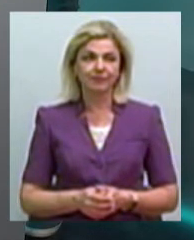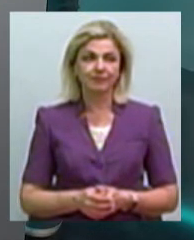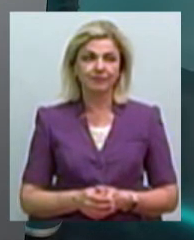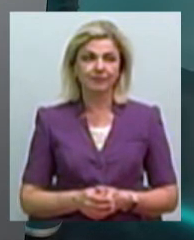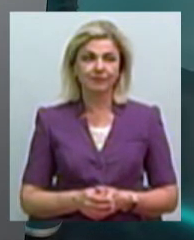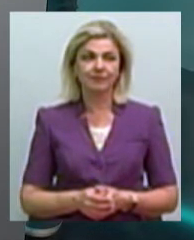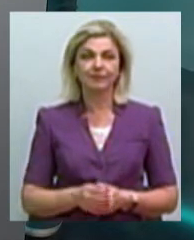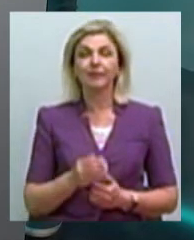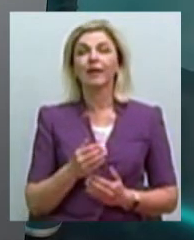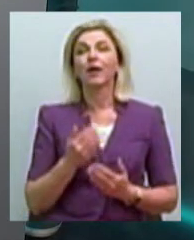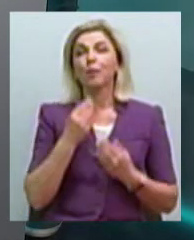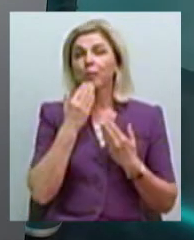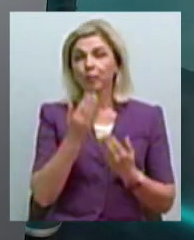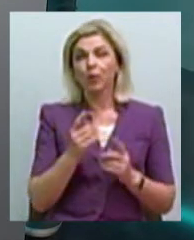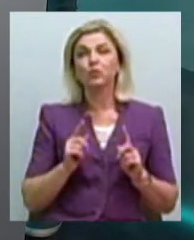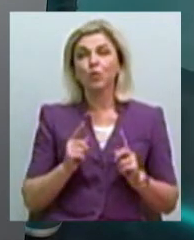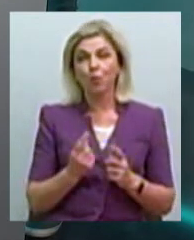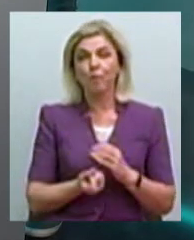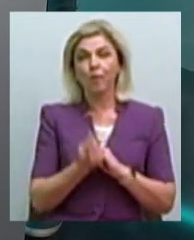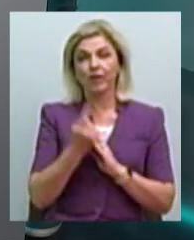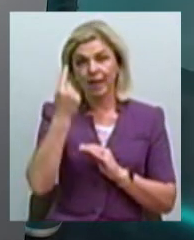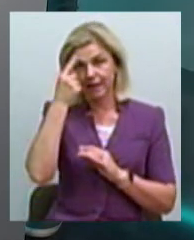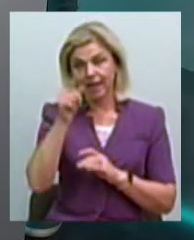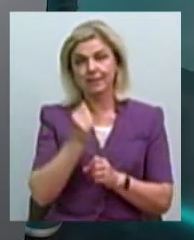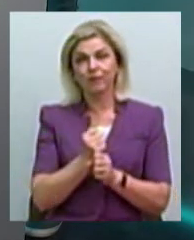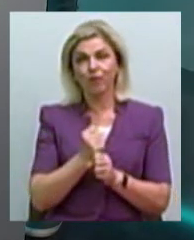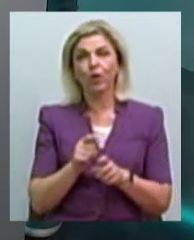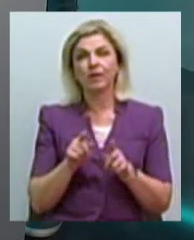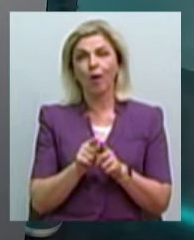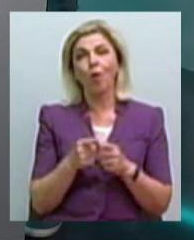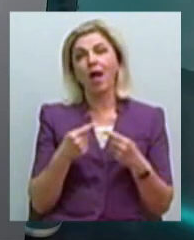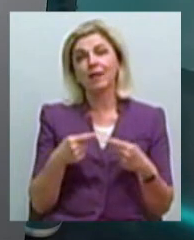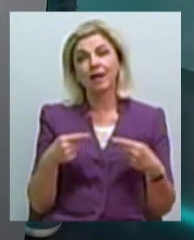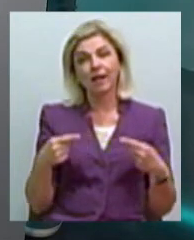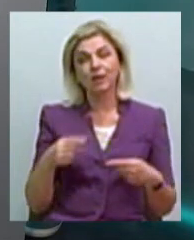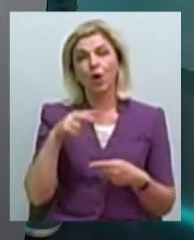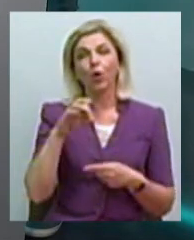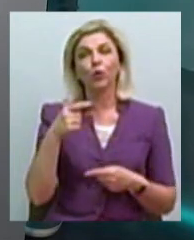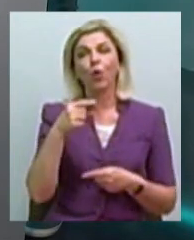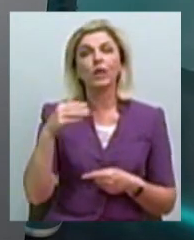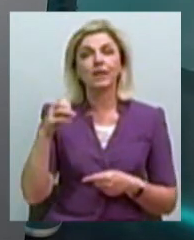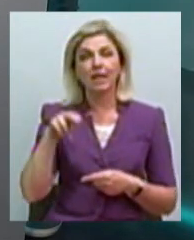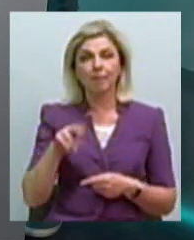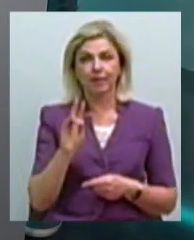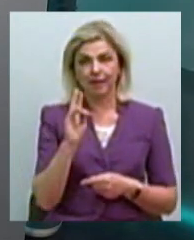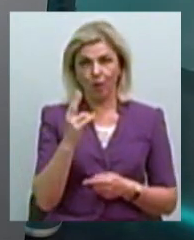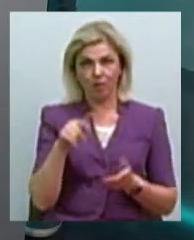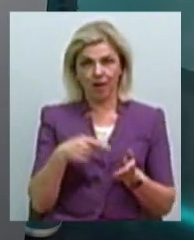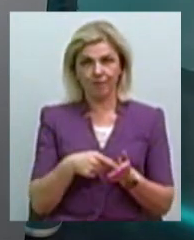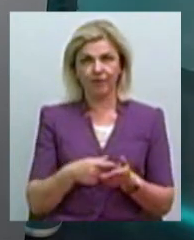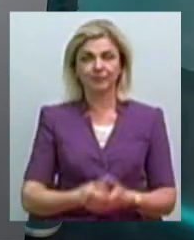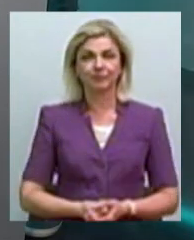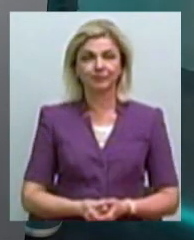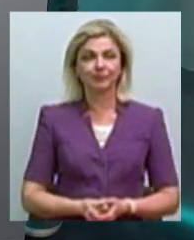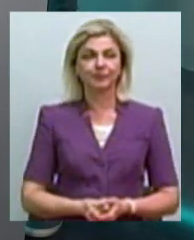Отже, чому виникла ідея створення от такого от альтернативного логотипу міста Миколаєва? Прошу.